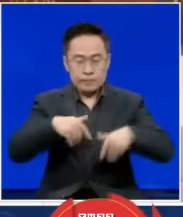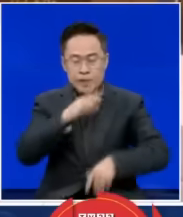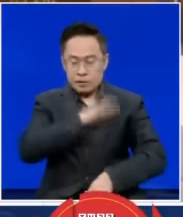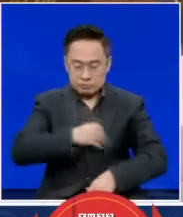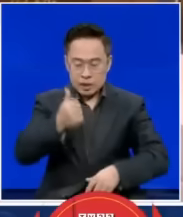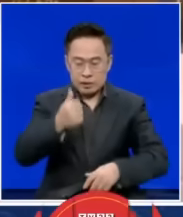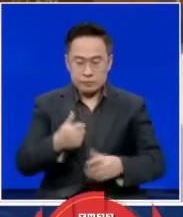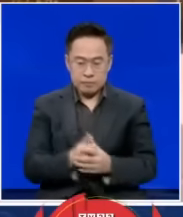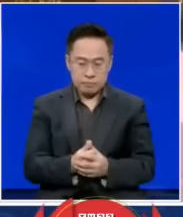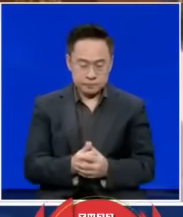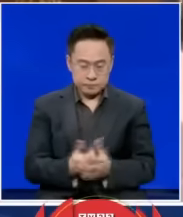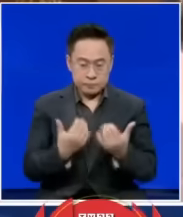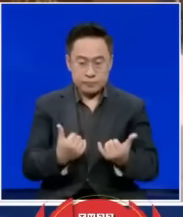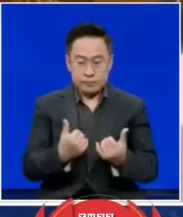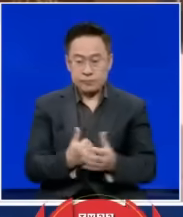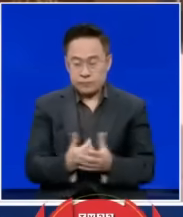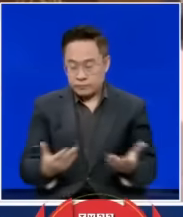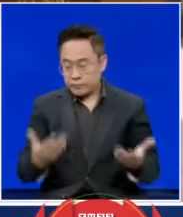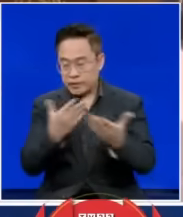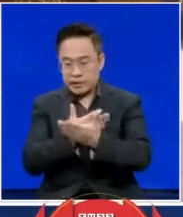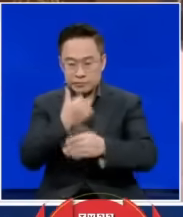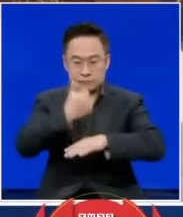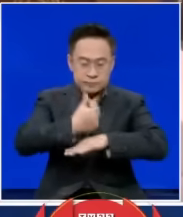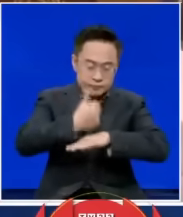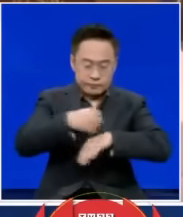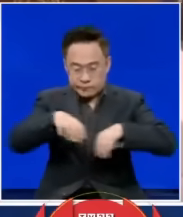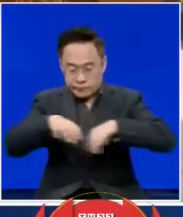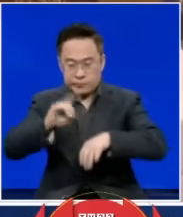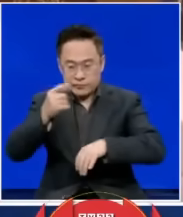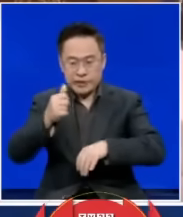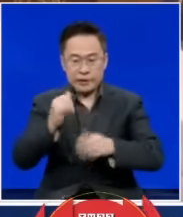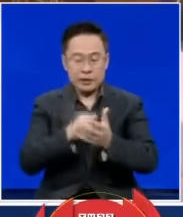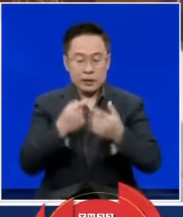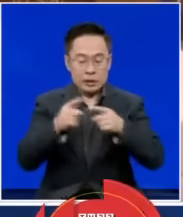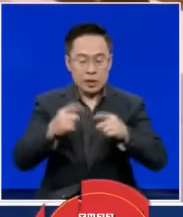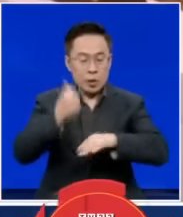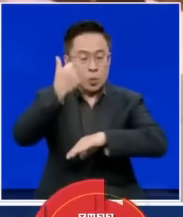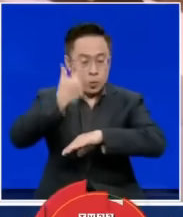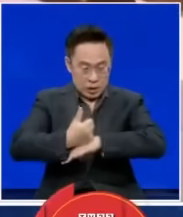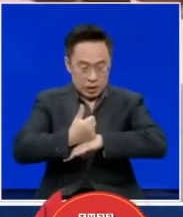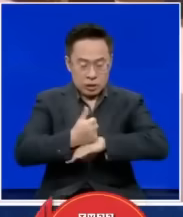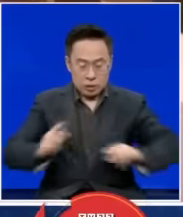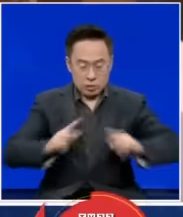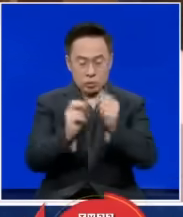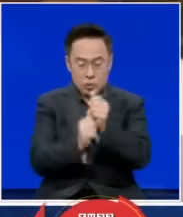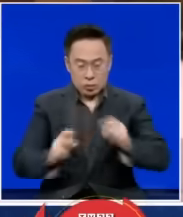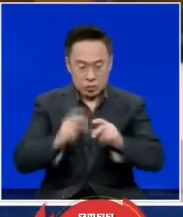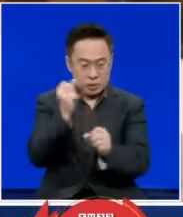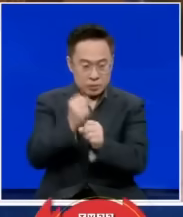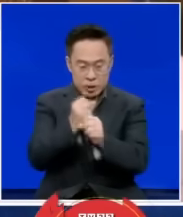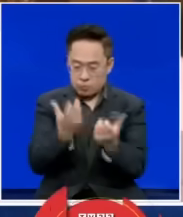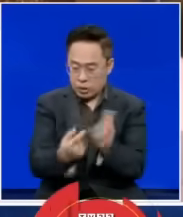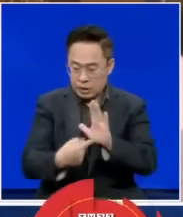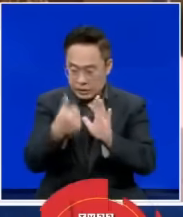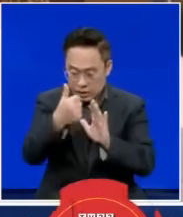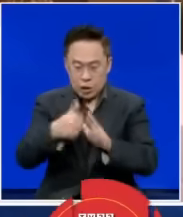ไม่ติดใจที่จะปรับปุ๊บทีเนี้ยทำยังไงล่ะจะได้นั่งเก้าอี้ต่อทีนี้ก็ต้องวิ่งนึกว่าคืออย่างที่ท่านนายกบอกแหละผลงานมันเป็นตัวการันตีได้ระดับห